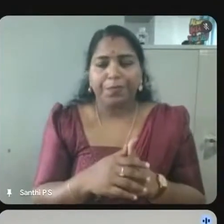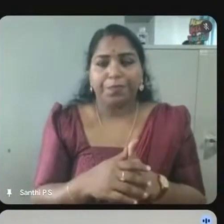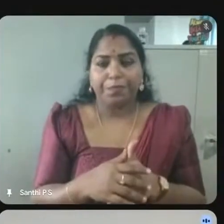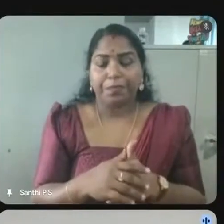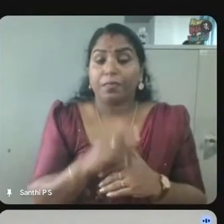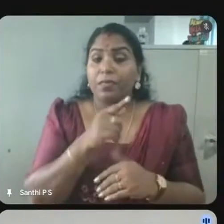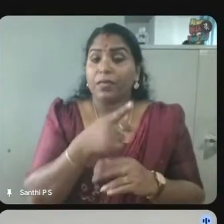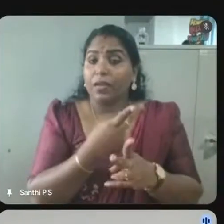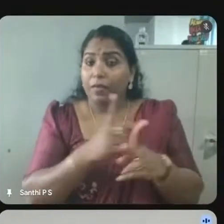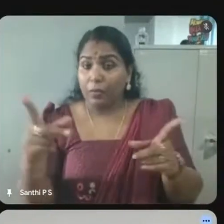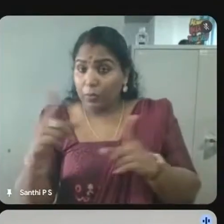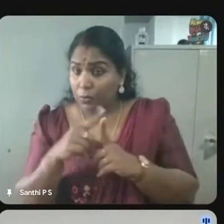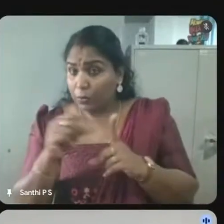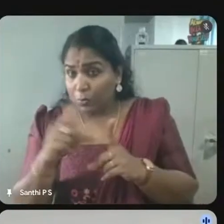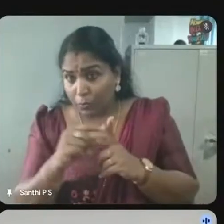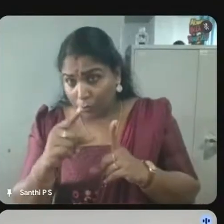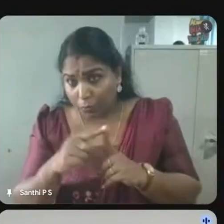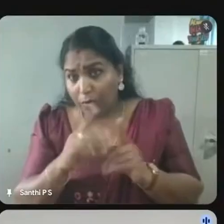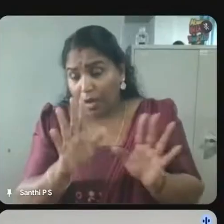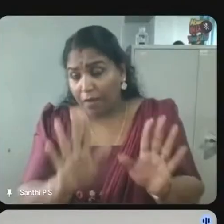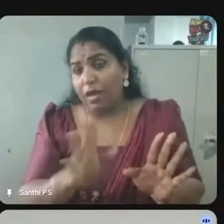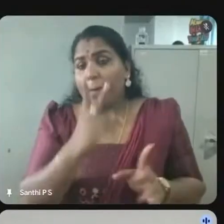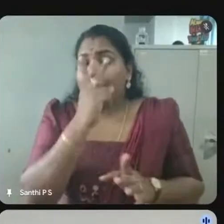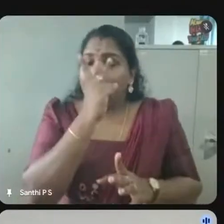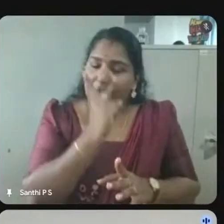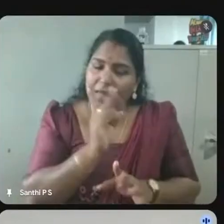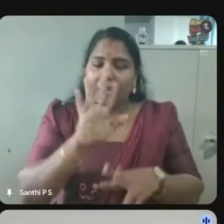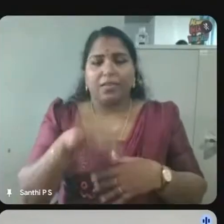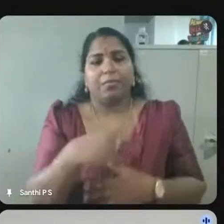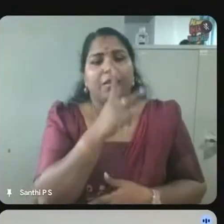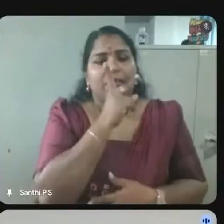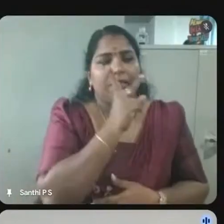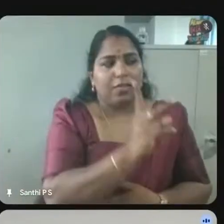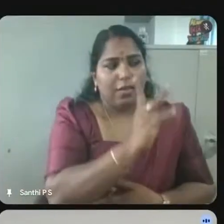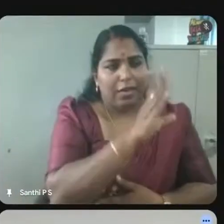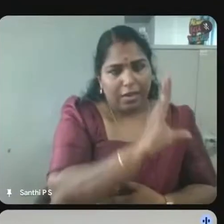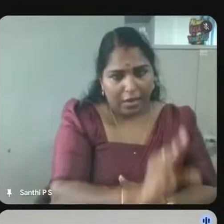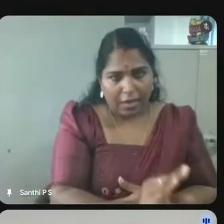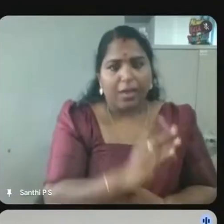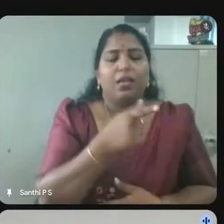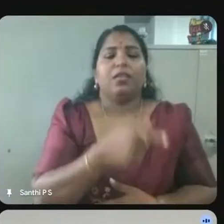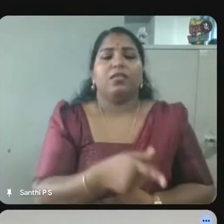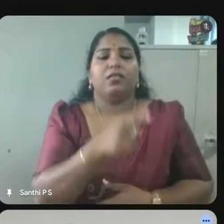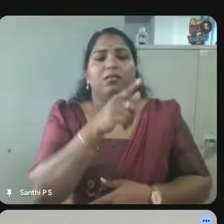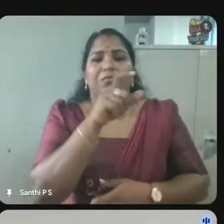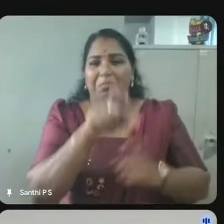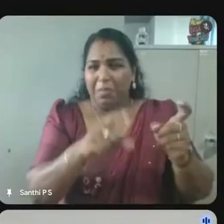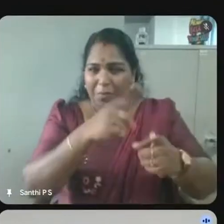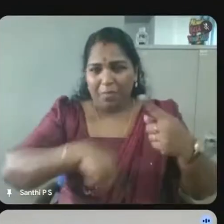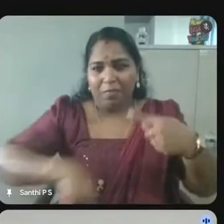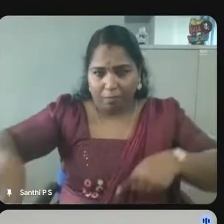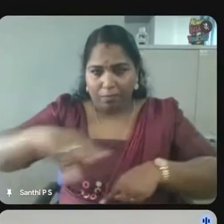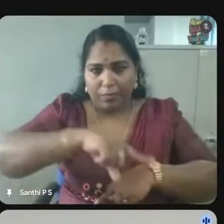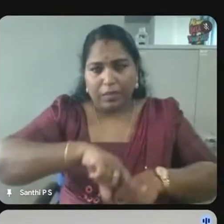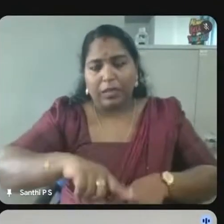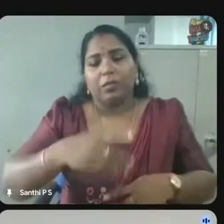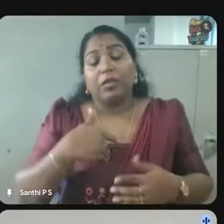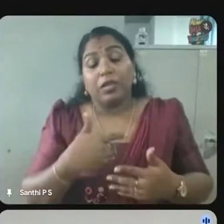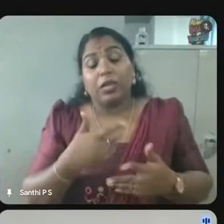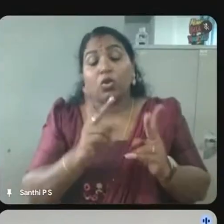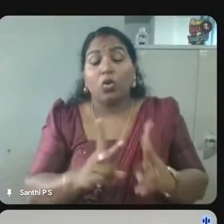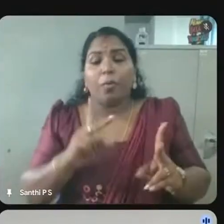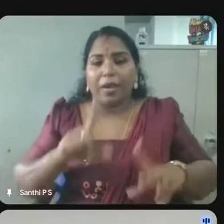ചെയ്തത് കൊണ്ട് നമുക്ക് ഈ ഒരു ബ്ലൈൻഡ്നെസ് ആൻഡ് ലോ വിഷൻ എന്നുള്ള ആളുകളെ നമുക്ക് എന്താ പറയാ, നമ്മുടെ